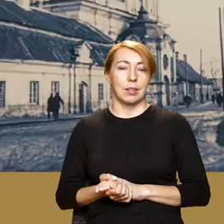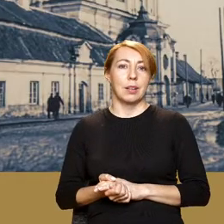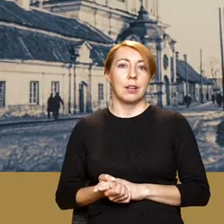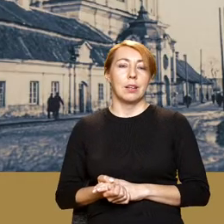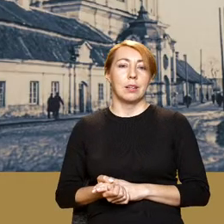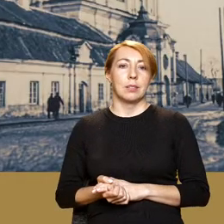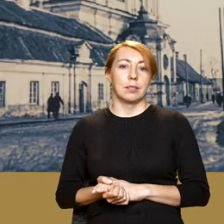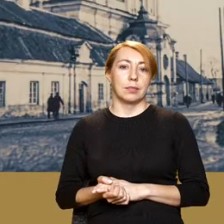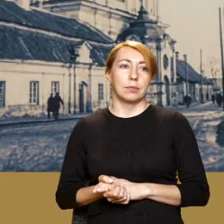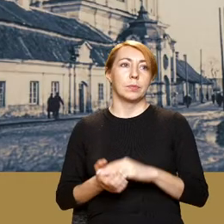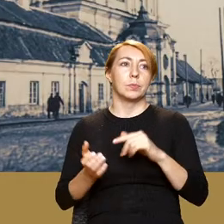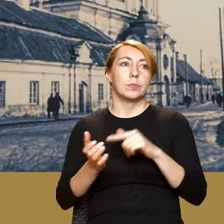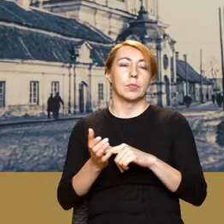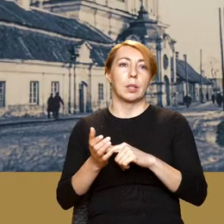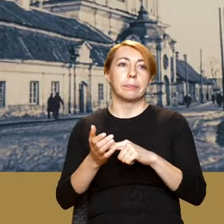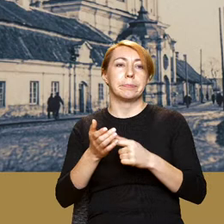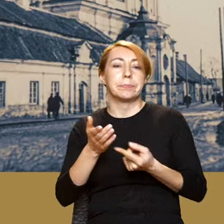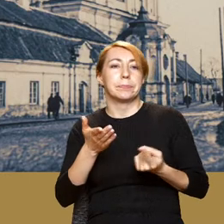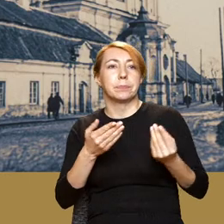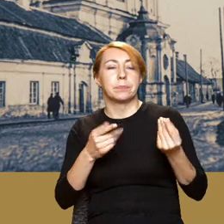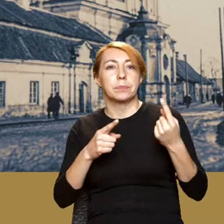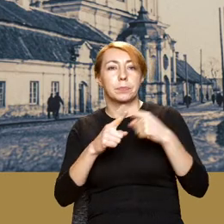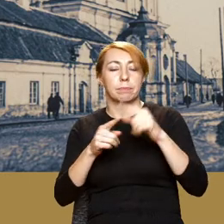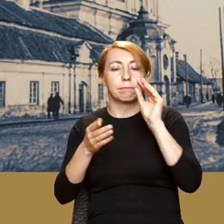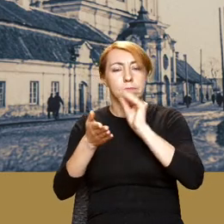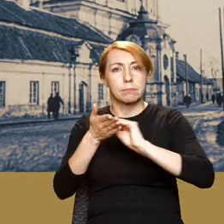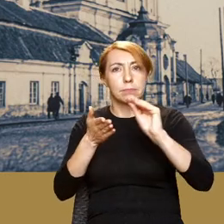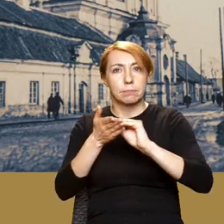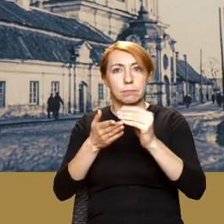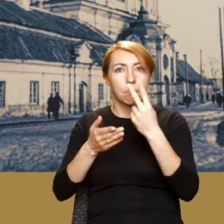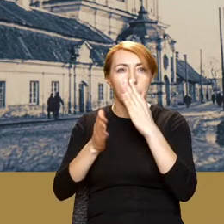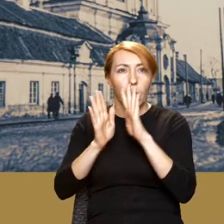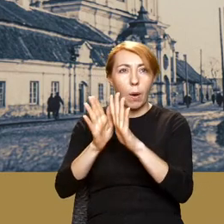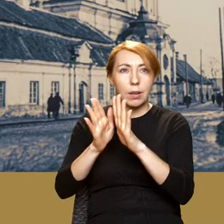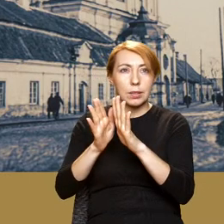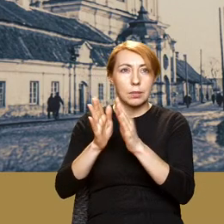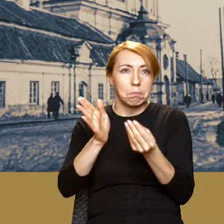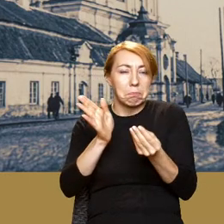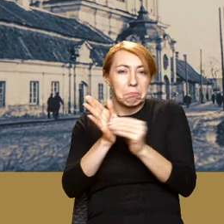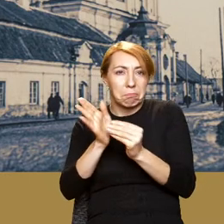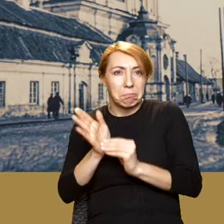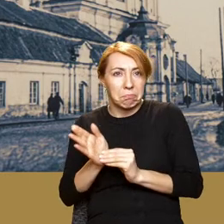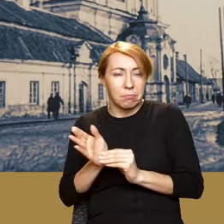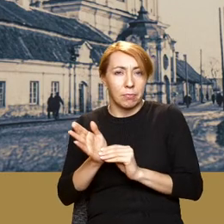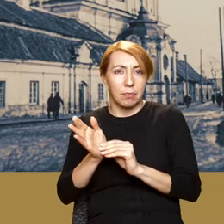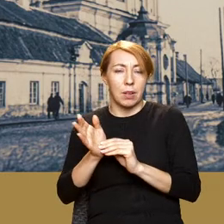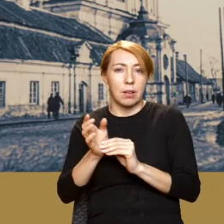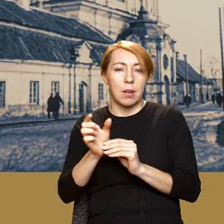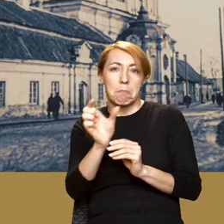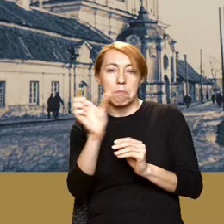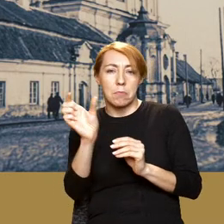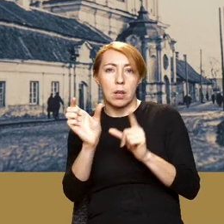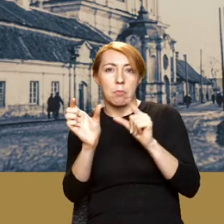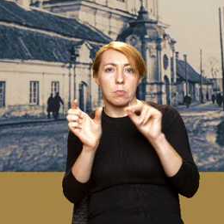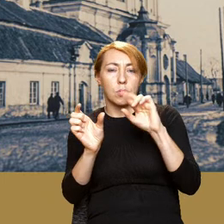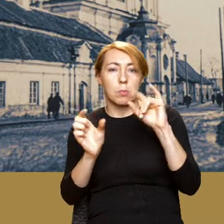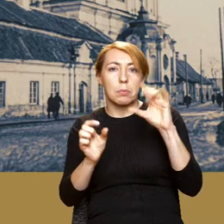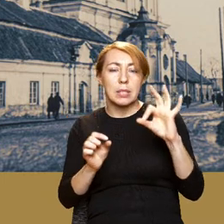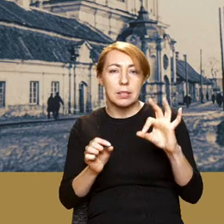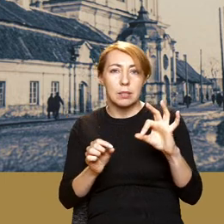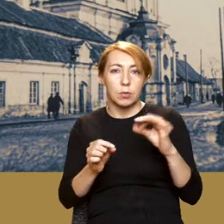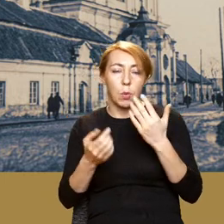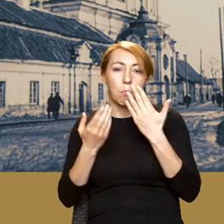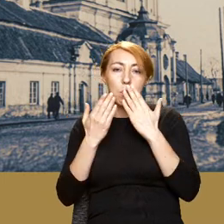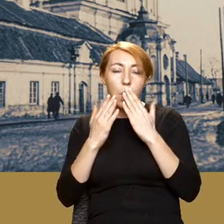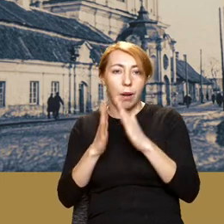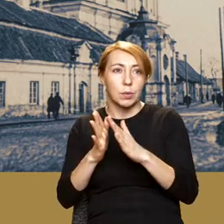bo te przepisy, które zrobione, to pokazuje i upoważnia badaczów, tak samo